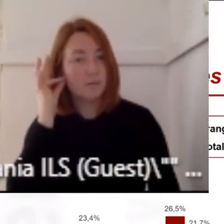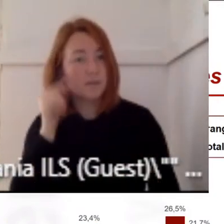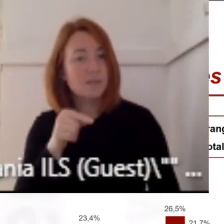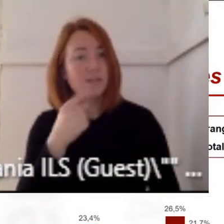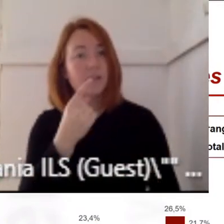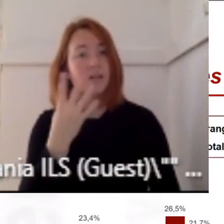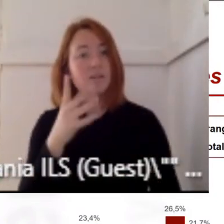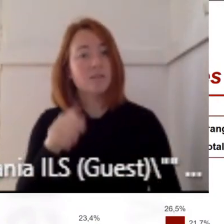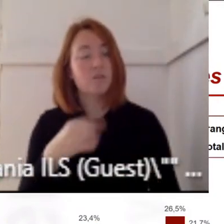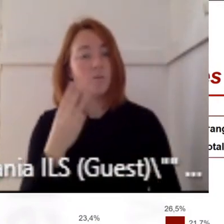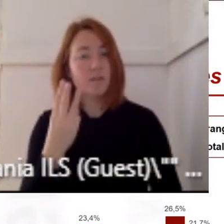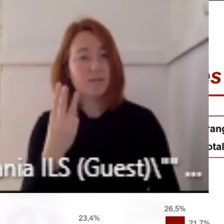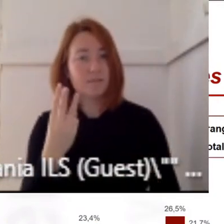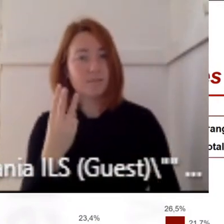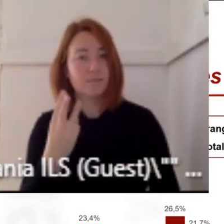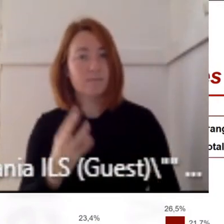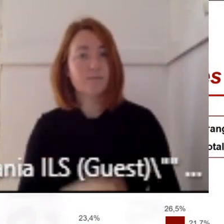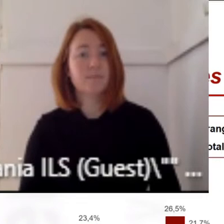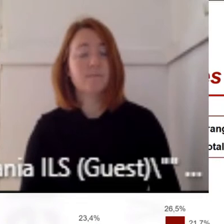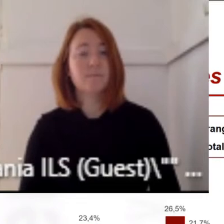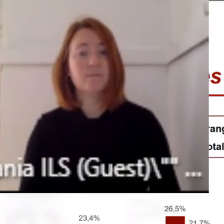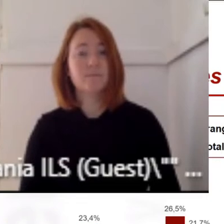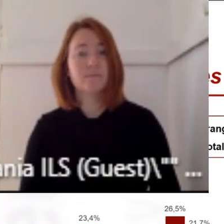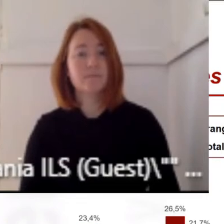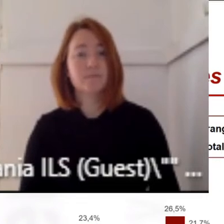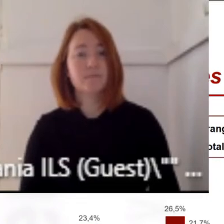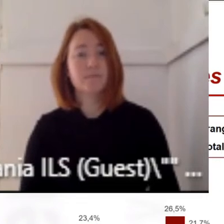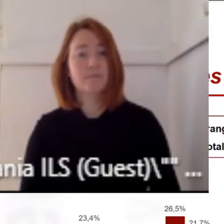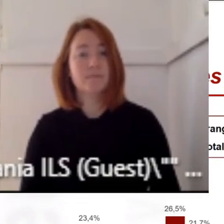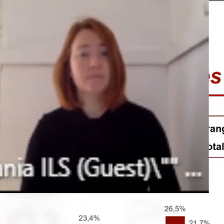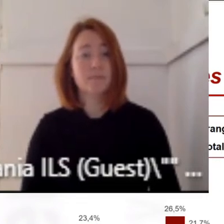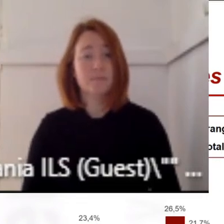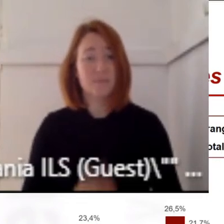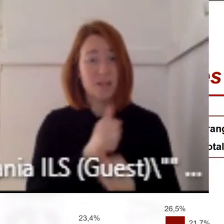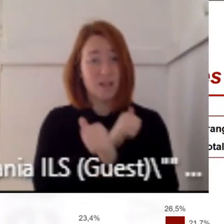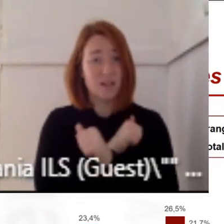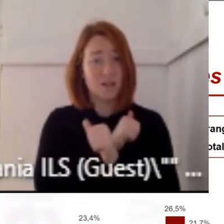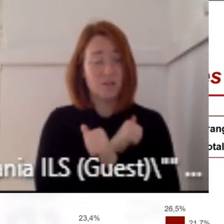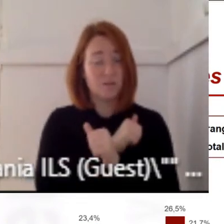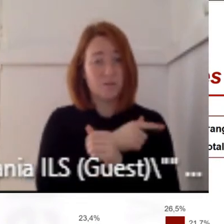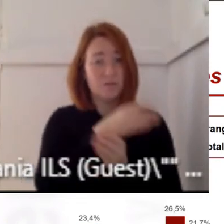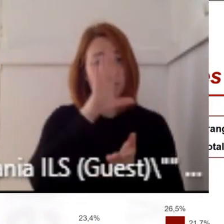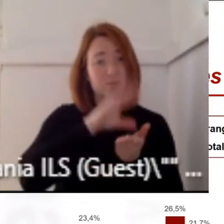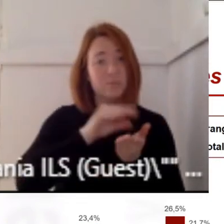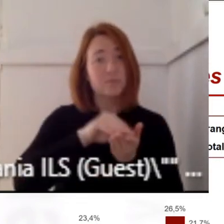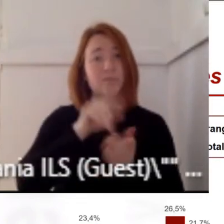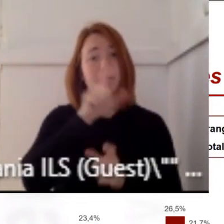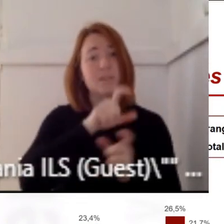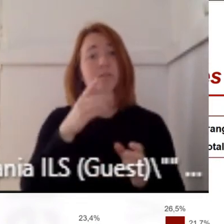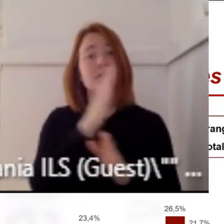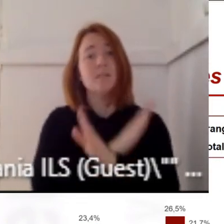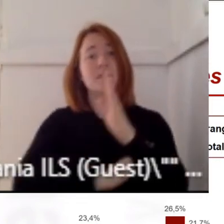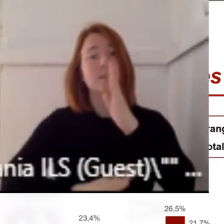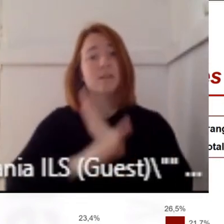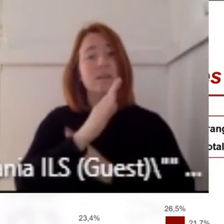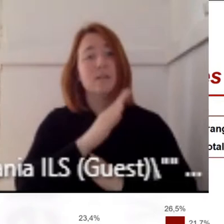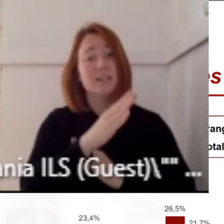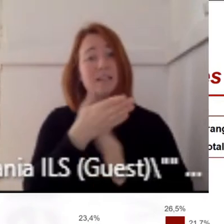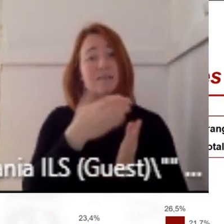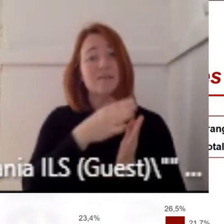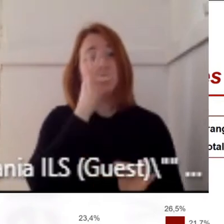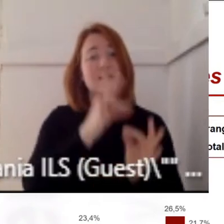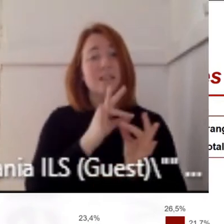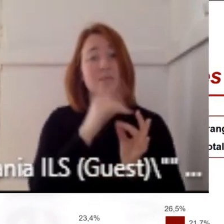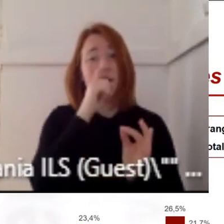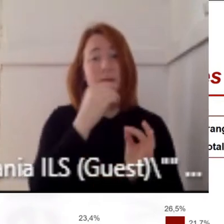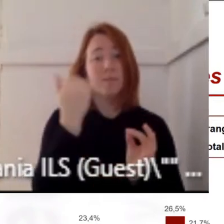com comentàvem, i per altra banda doncs, també veiem que l'atur registrat de les persones amb discapacitat era el mes de setembre del 2020,